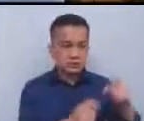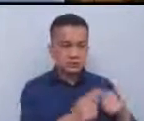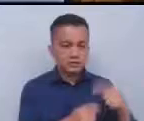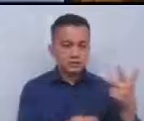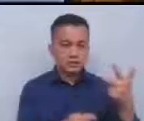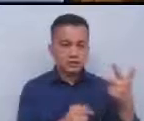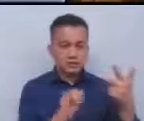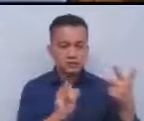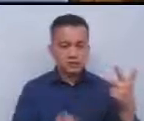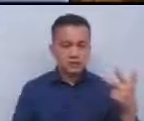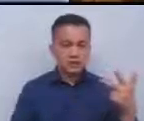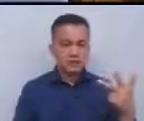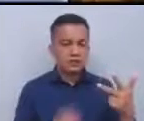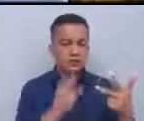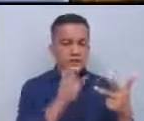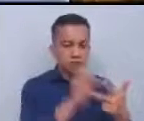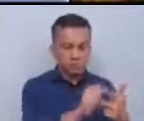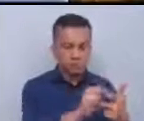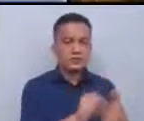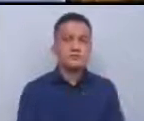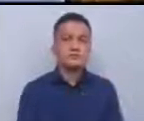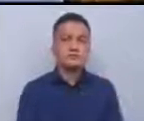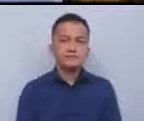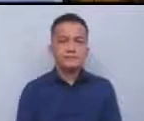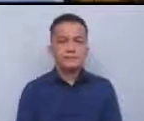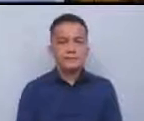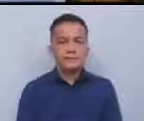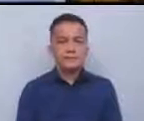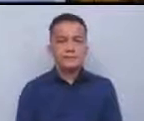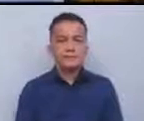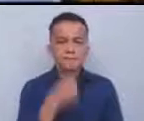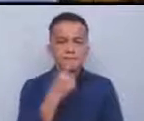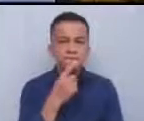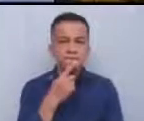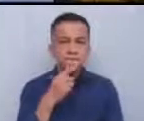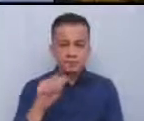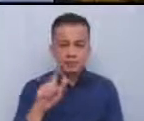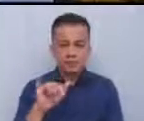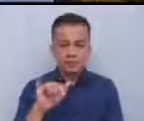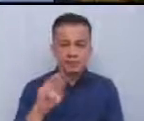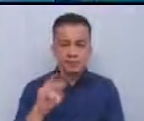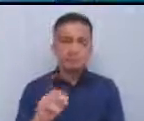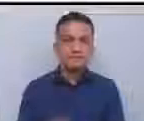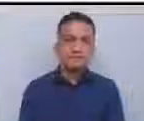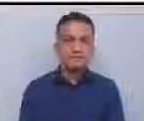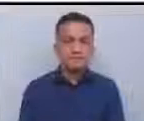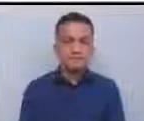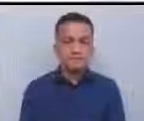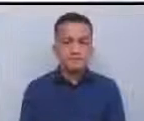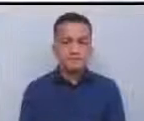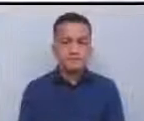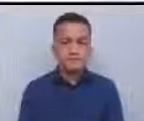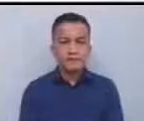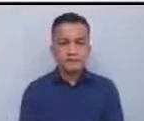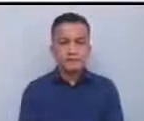sa manhunt operation. Si Alvin Barcelona sa Italia. Rise and shine, Alvin.